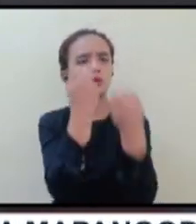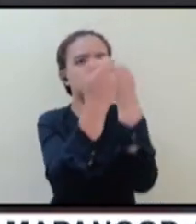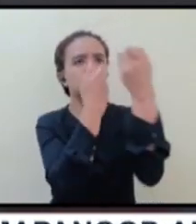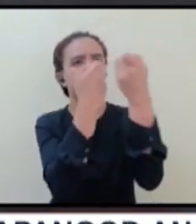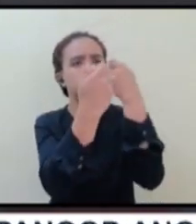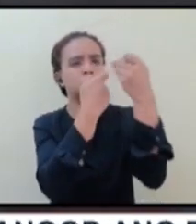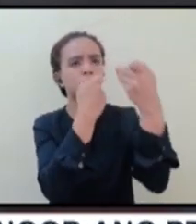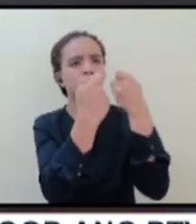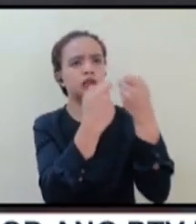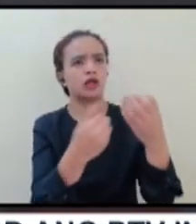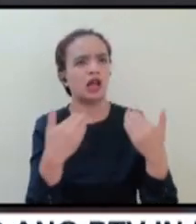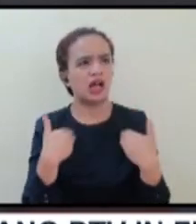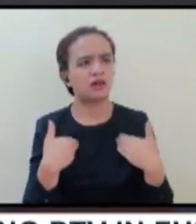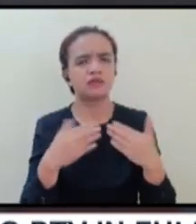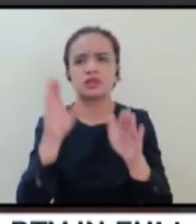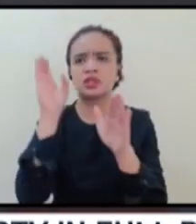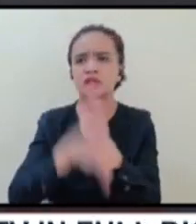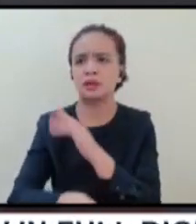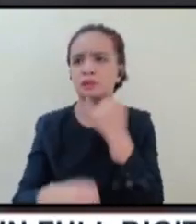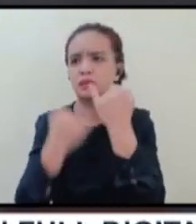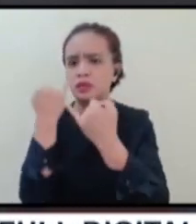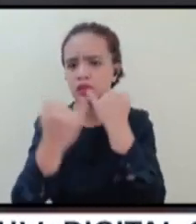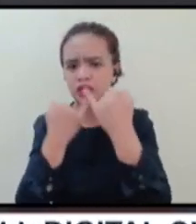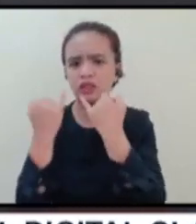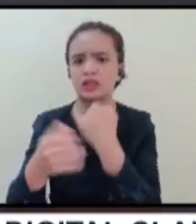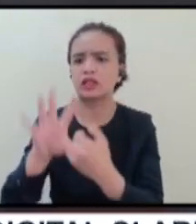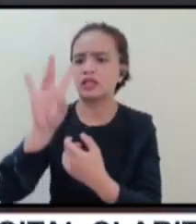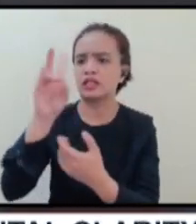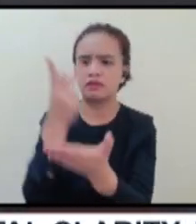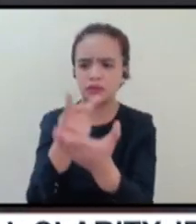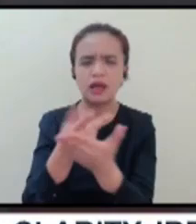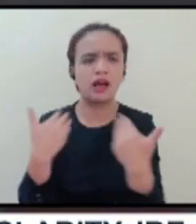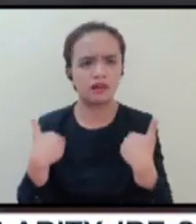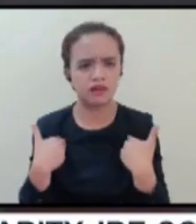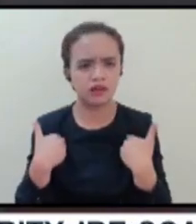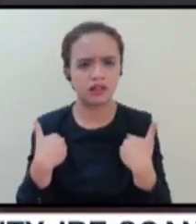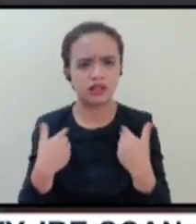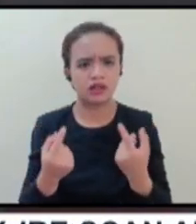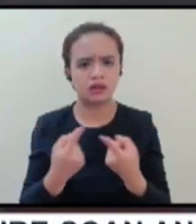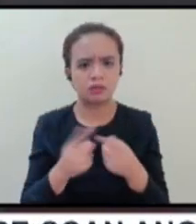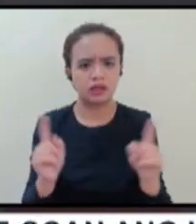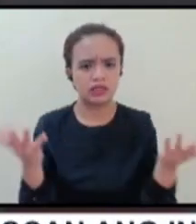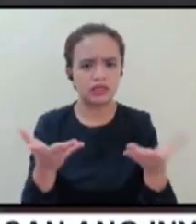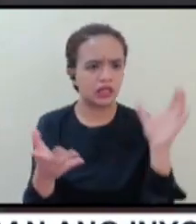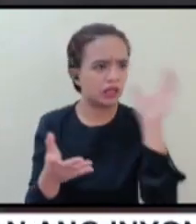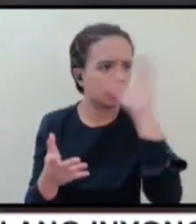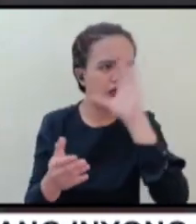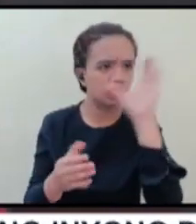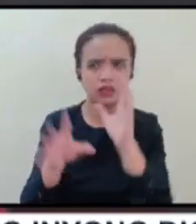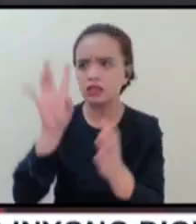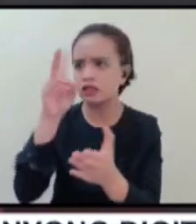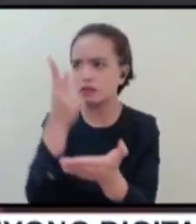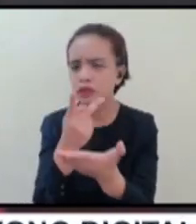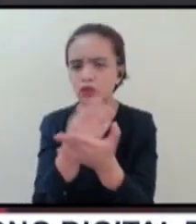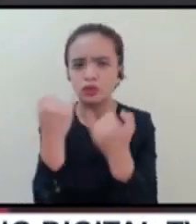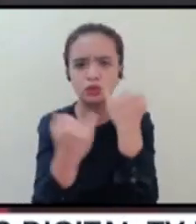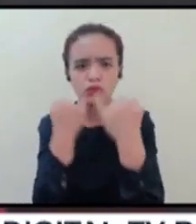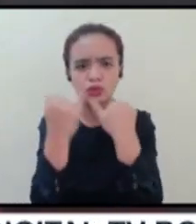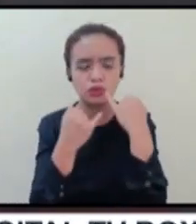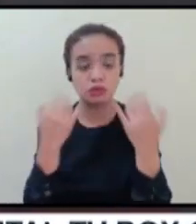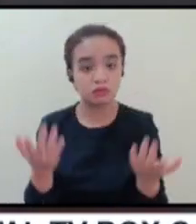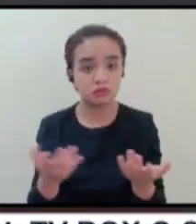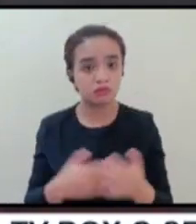sila na may mura kasing instant noodle, 7 piso, andyan yan. Parang sabi, saan ka hahanap ng 7 pisong instant noodle? Aber